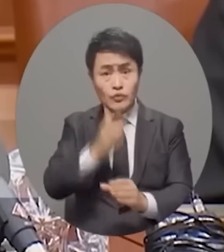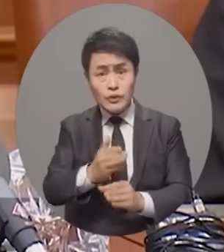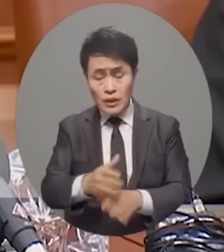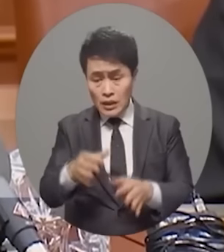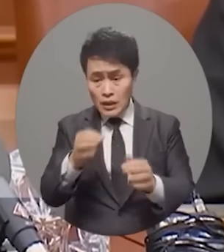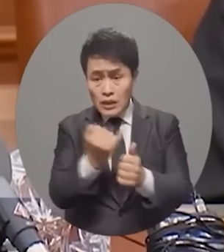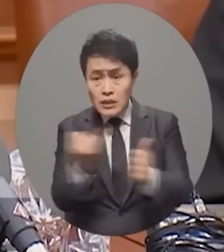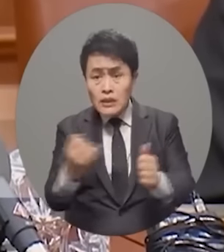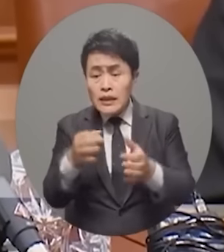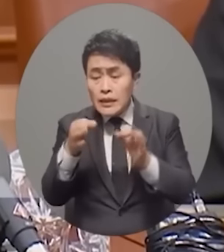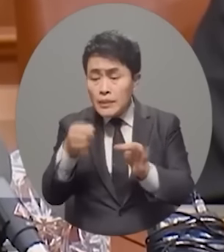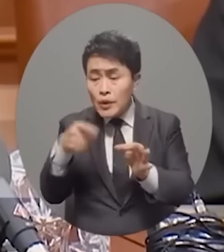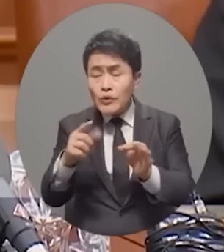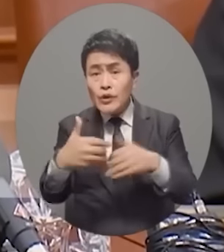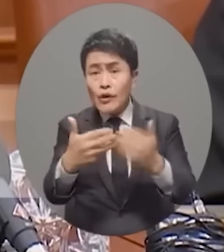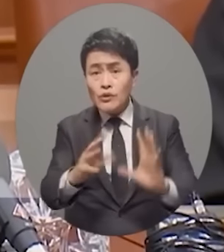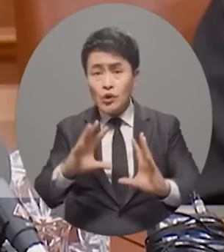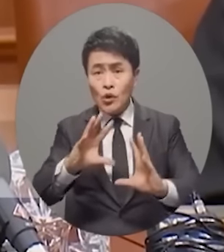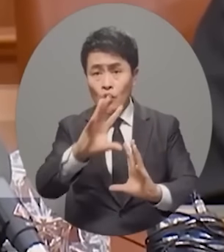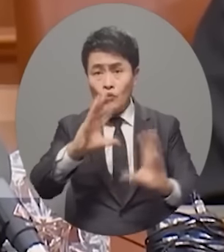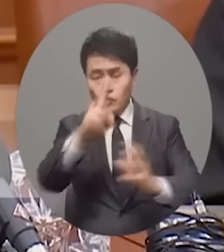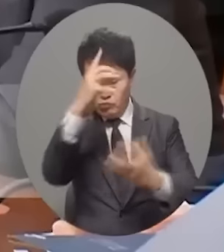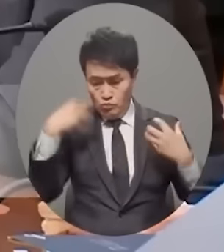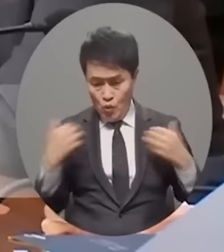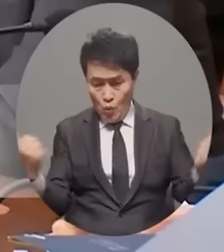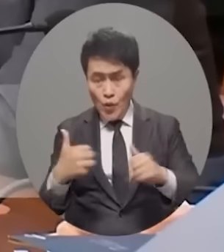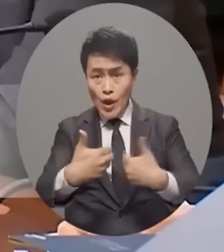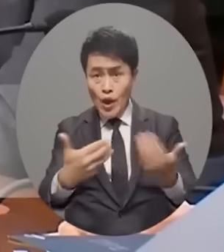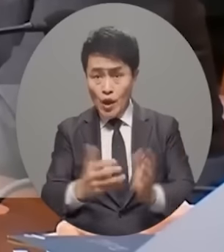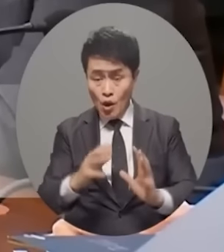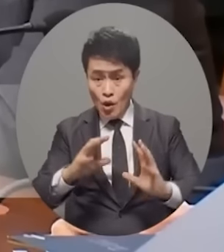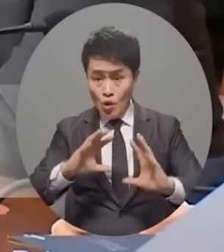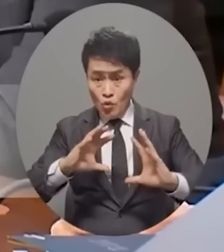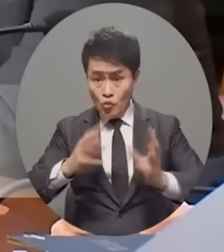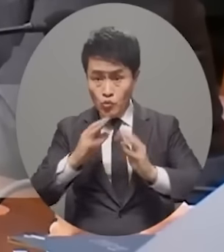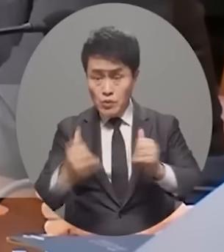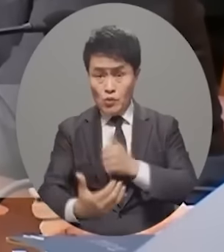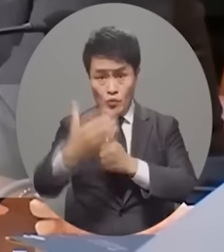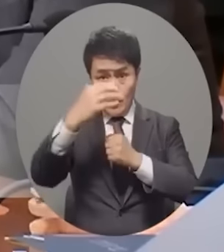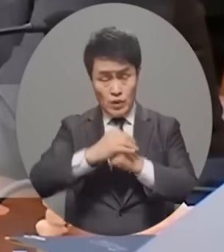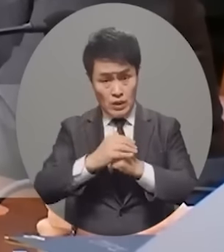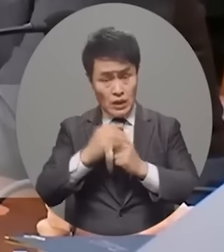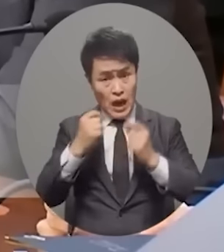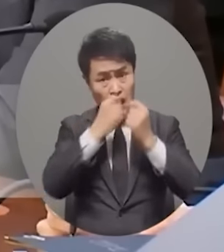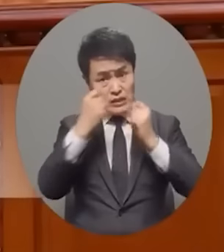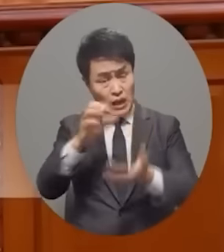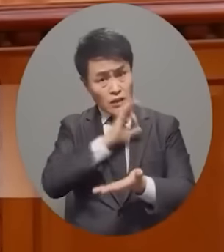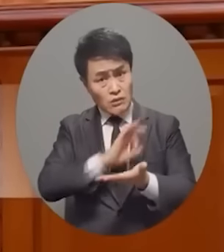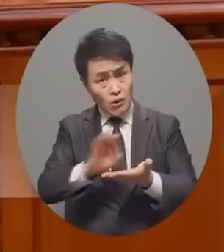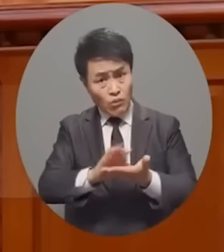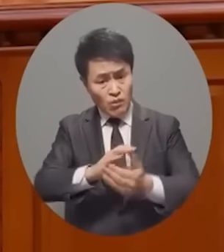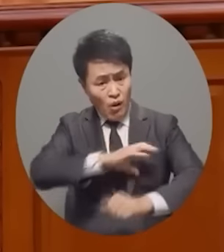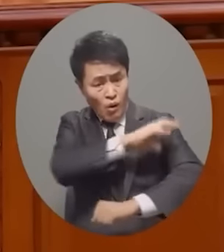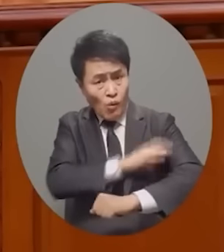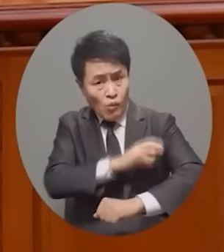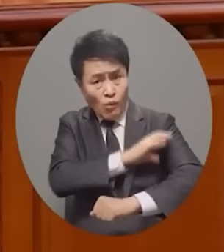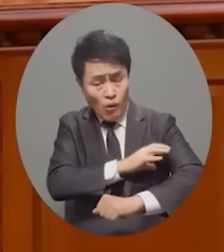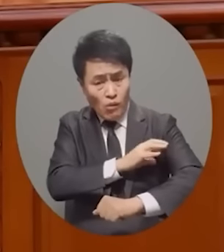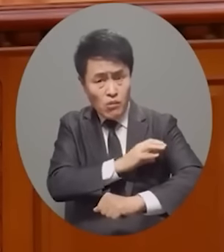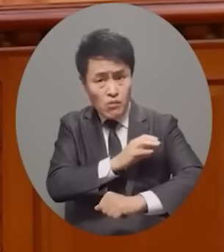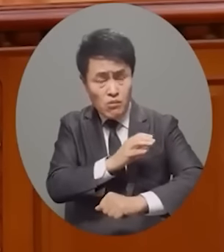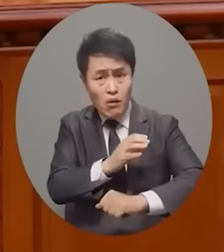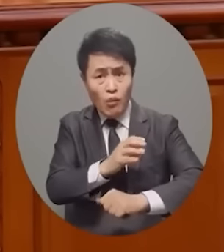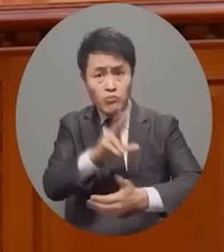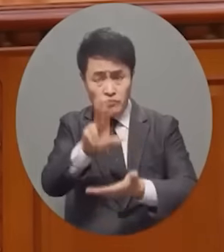김건희 여사 방탄을 위한 국무회의다. 국민이 위임한 권한을 사적으로 쓴다는 권력 사유화 논란은